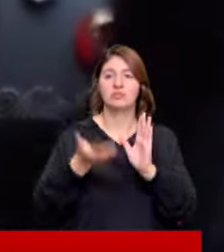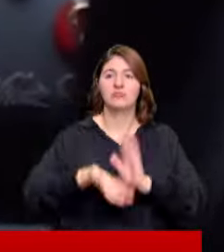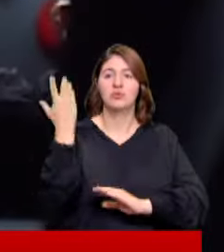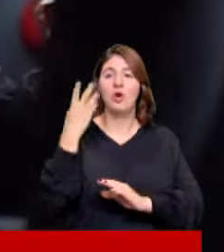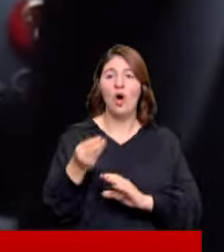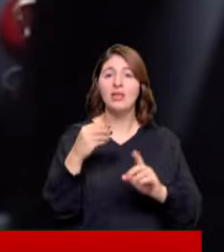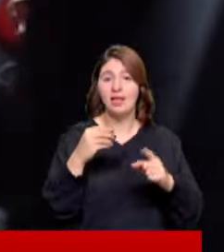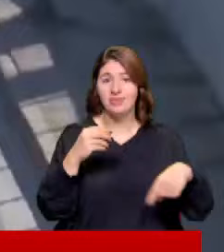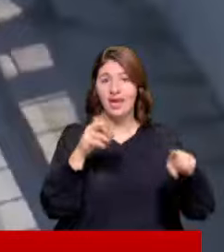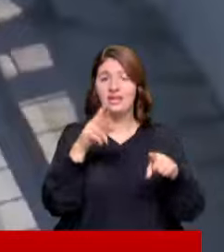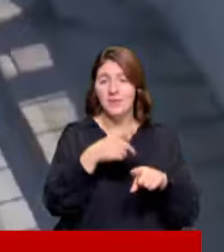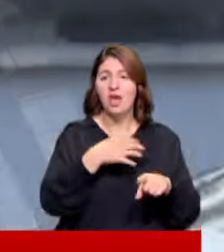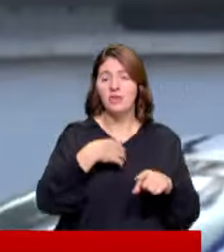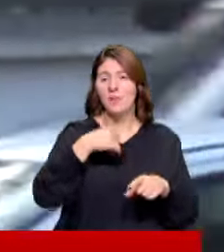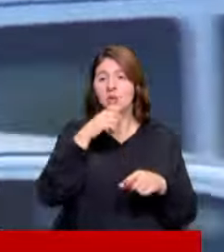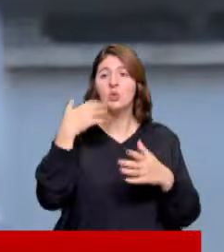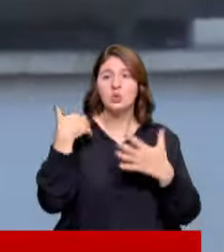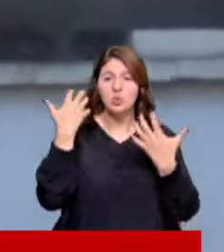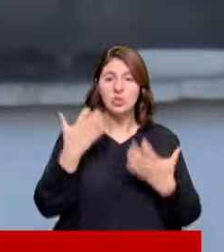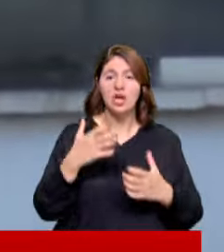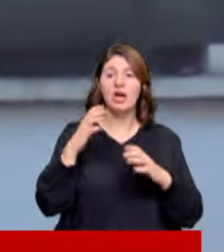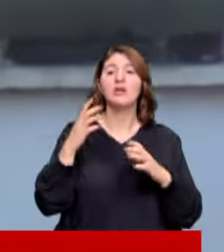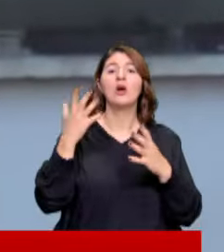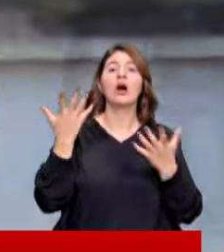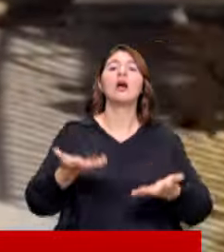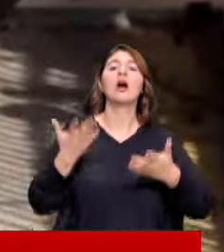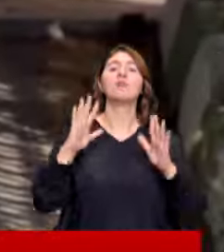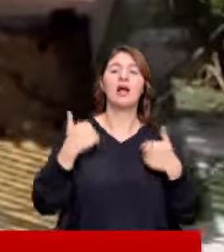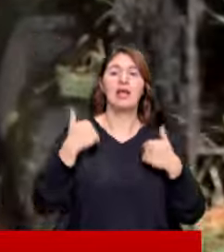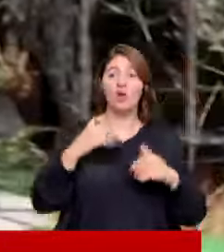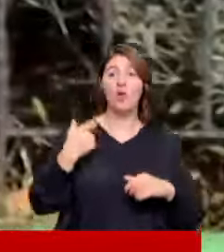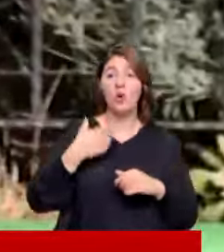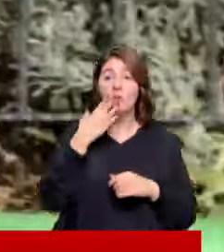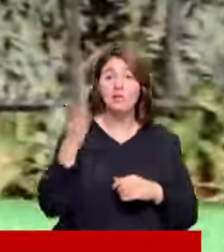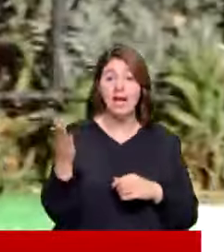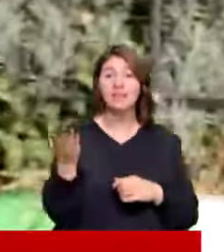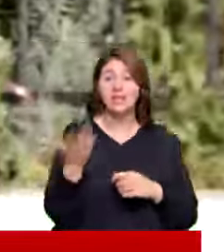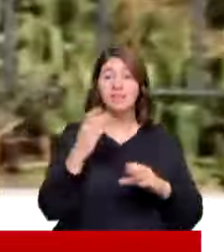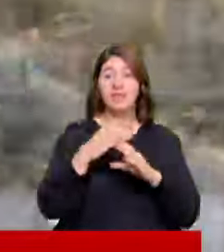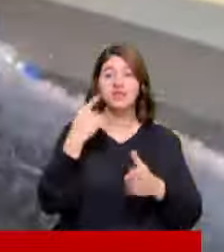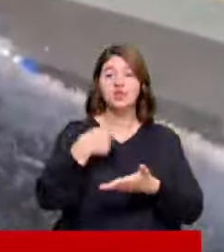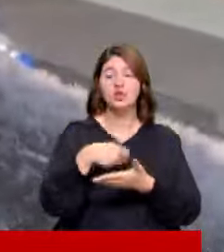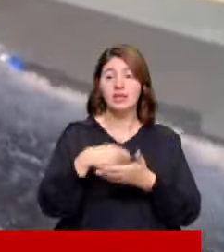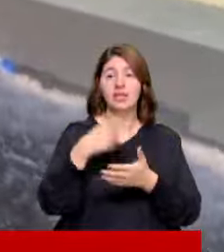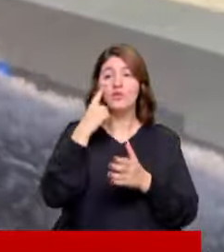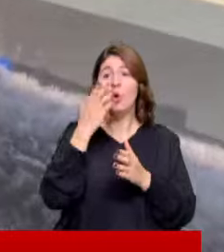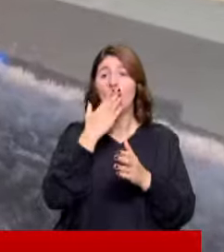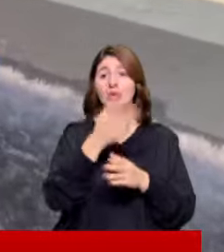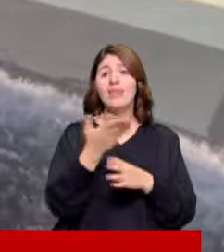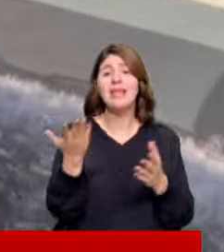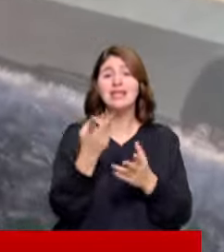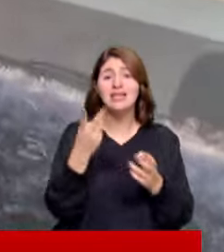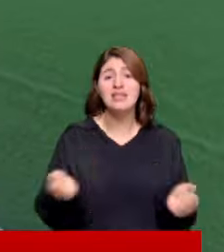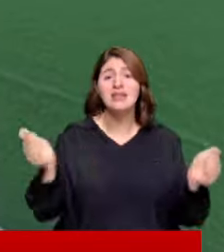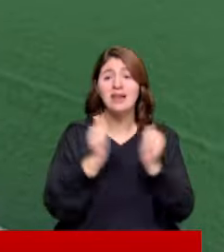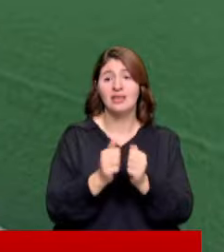eren servisçiler gibi velilerin de yükü taşınmaz boyuta geldi. Özel okullardaysa servis ücretleri devlet okullarının neredeyse